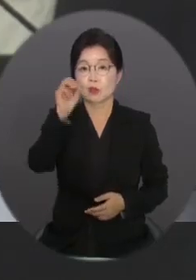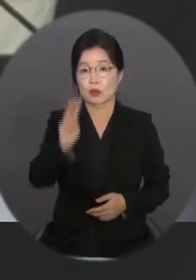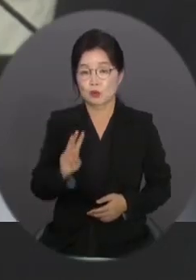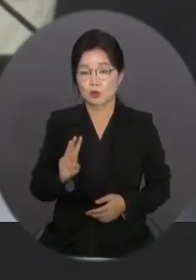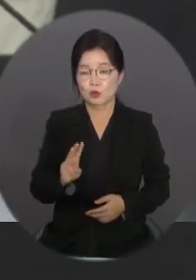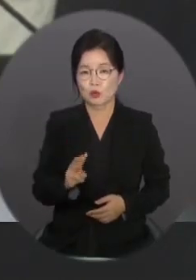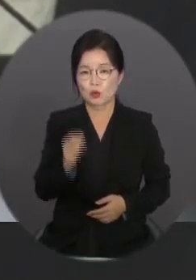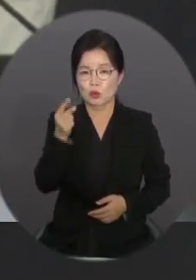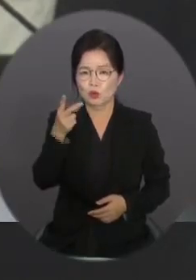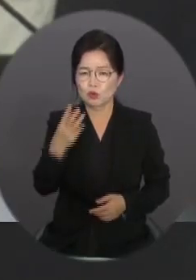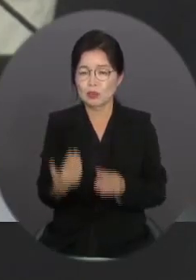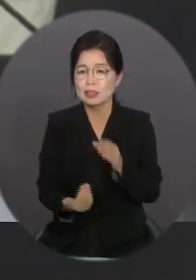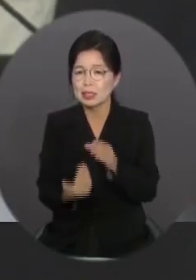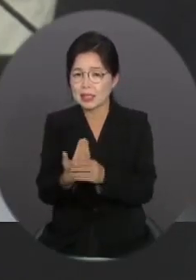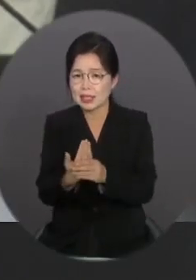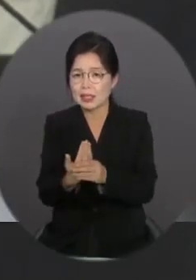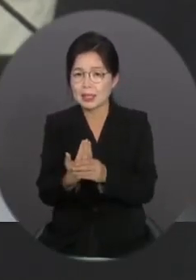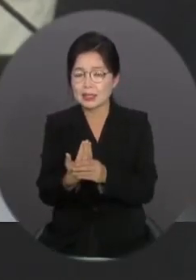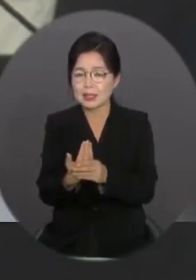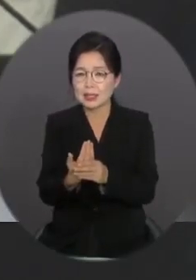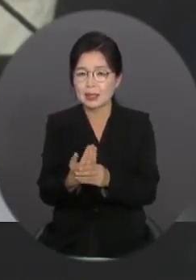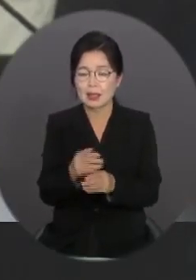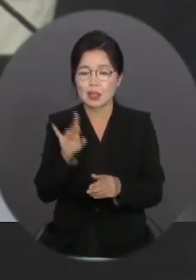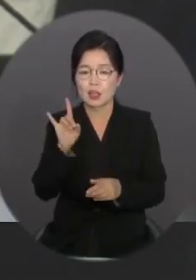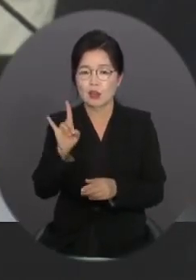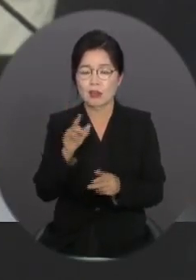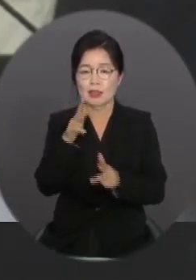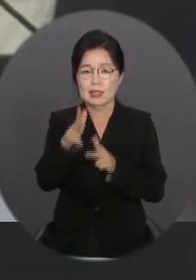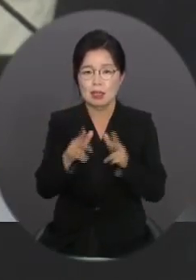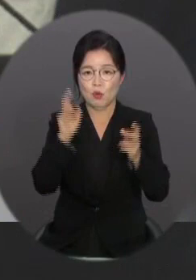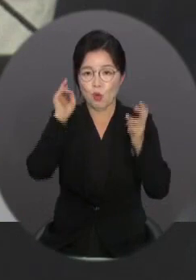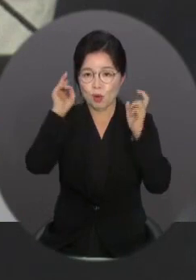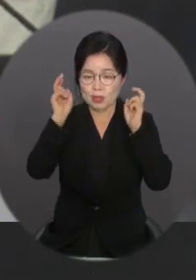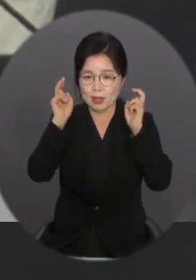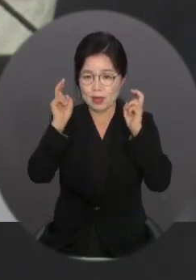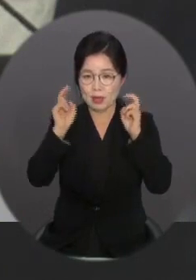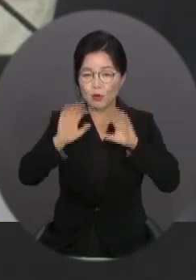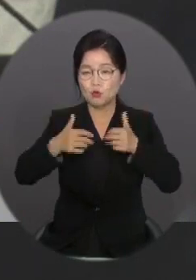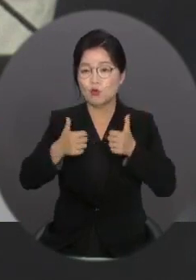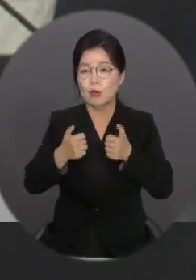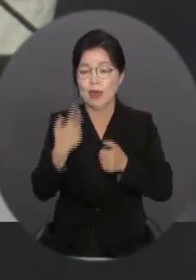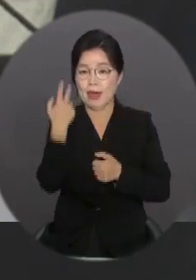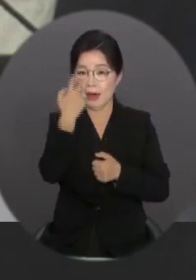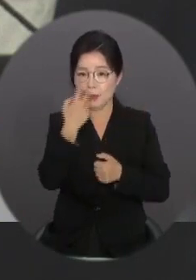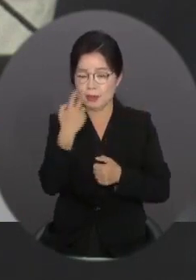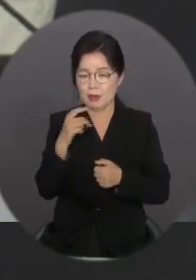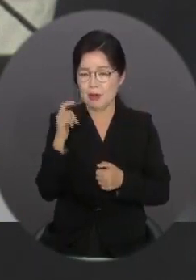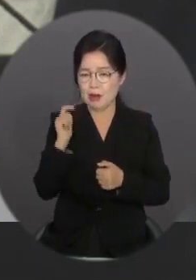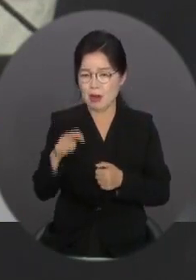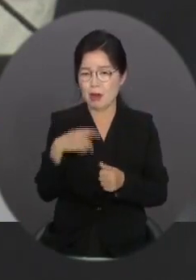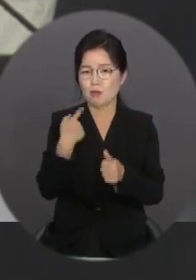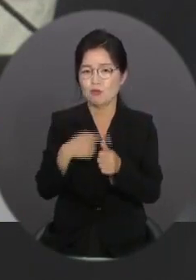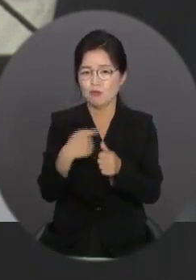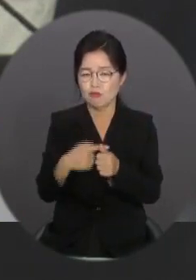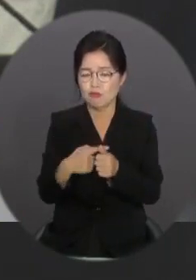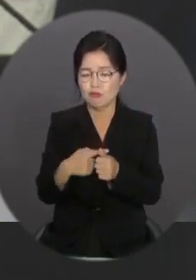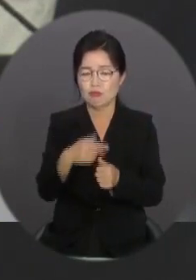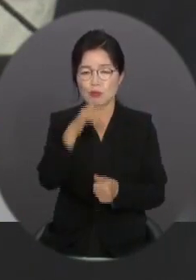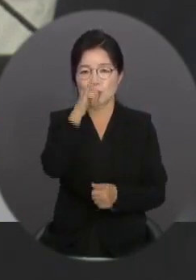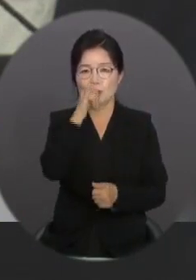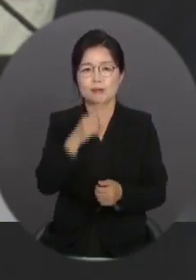광주에서 잇따라 대형 참사를 발생하게 한 현대산업개발에 대해 국회 국정감사에서 강한 질타가